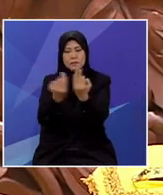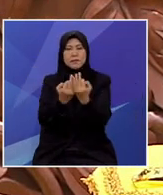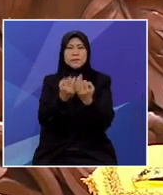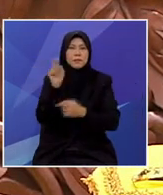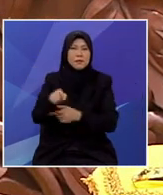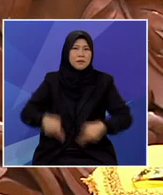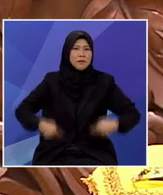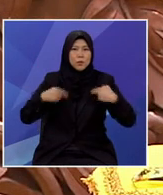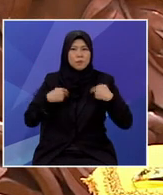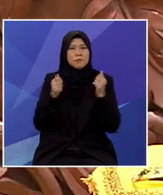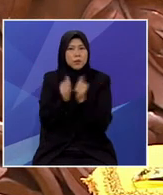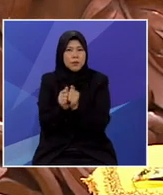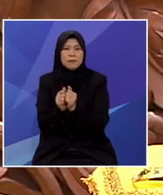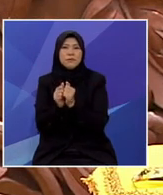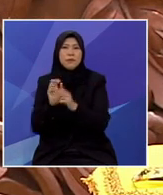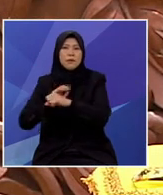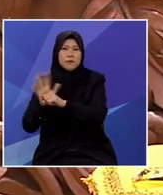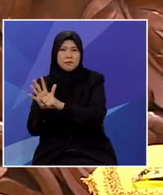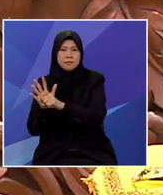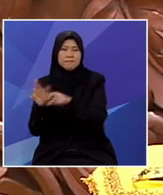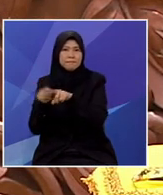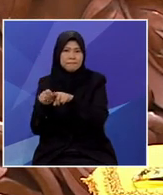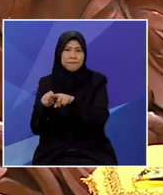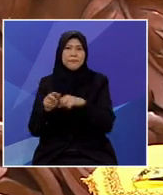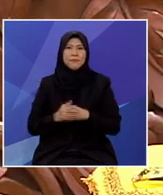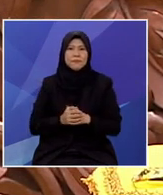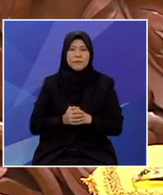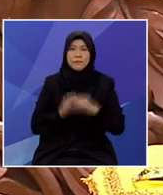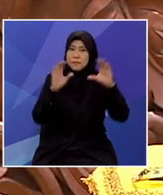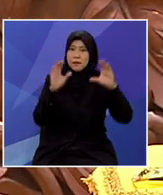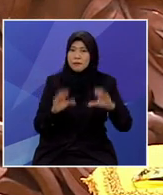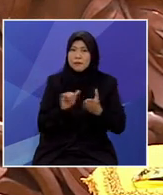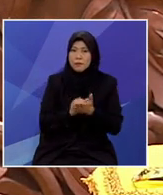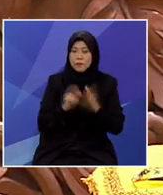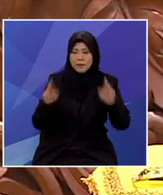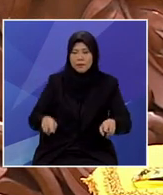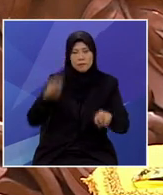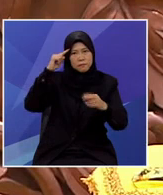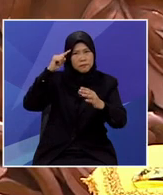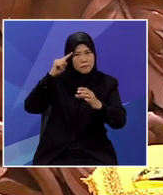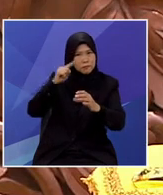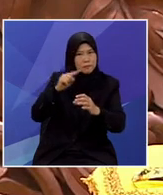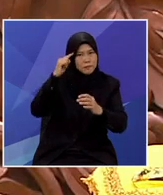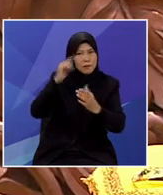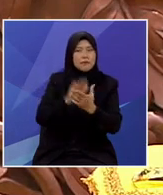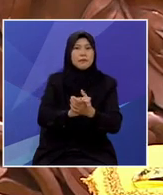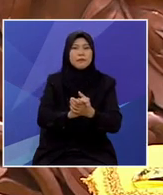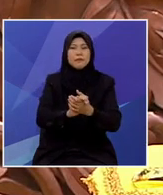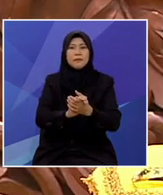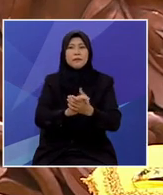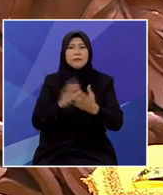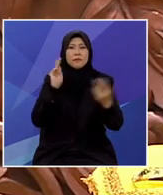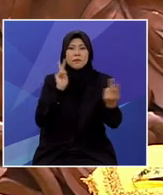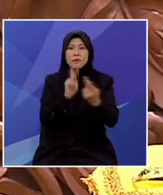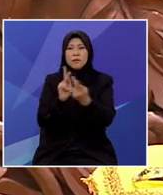untuk hidup bersamamu lo Sini menusi pendekatan ini Raya akan merasa yakin untuk menerima dan